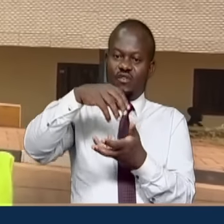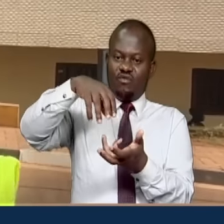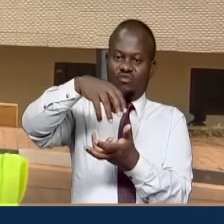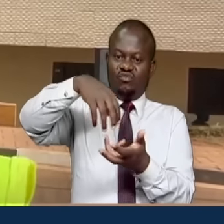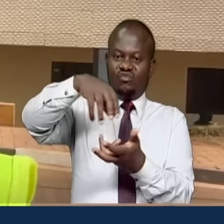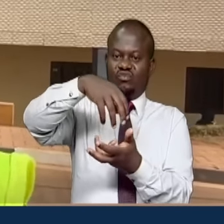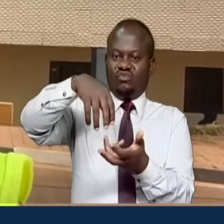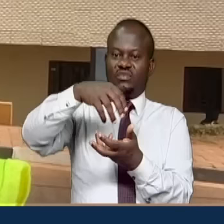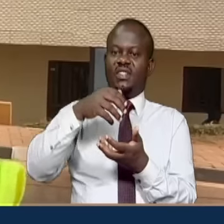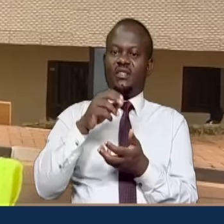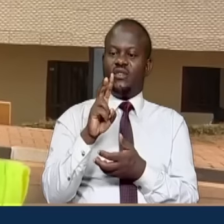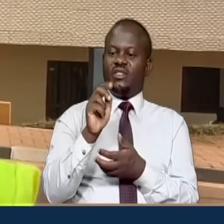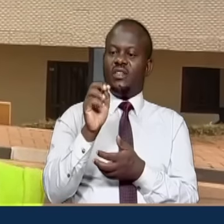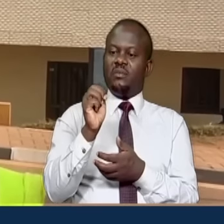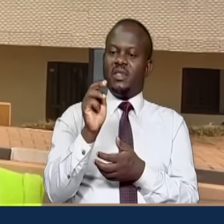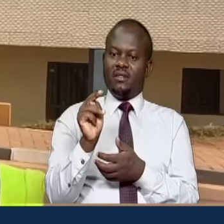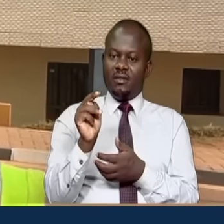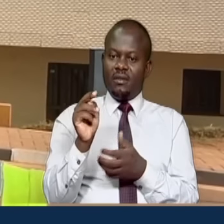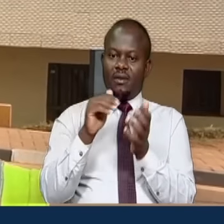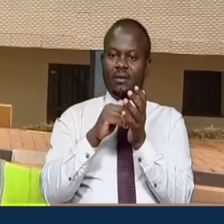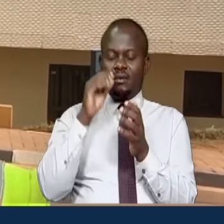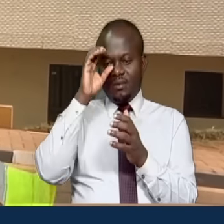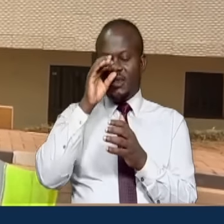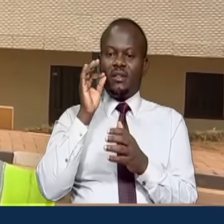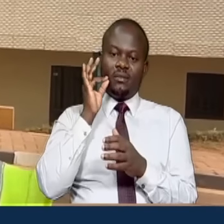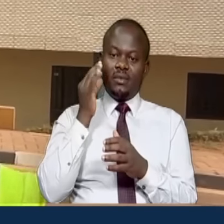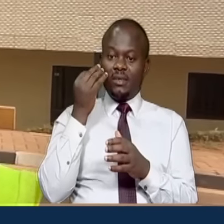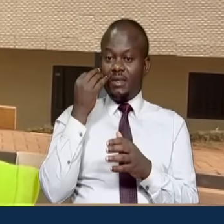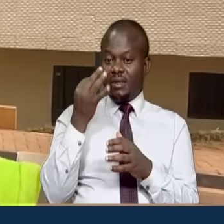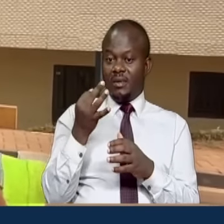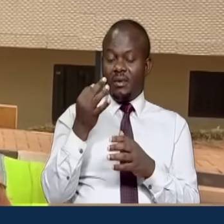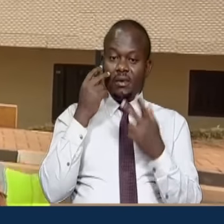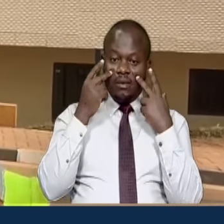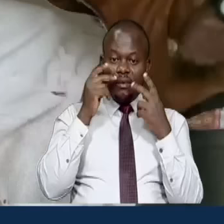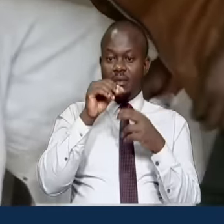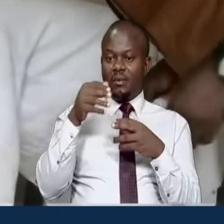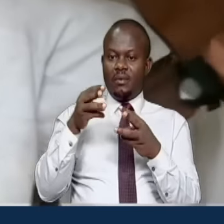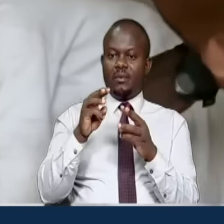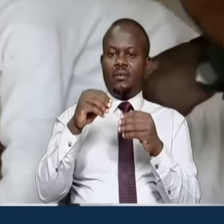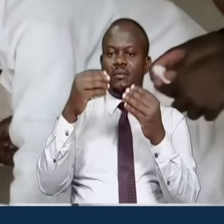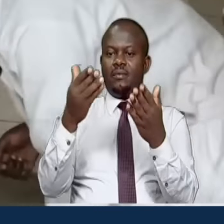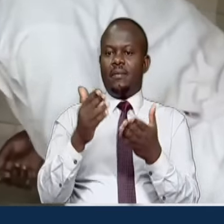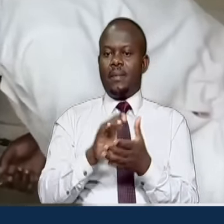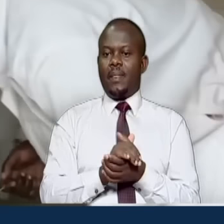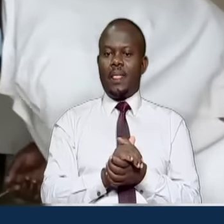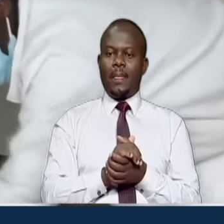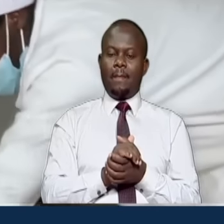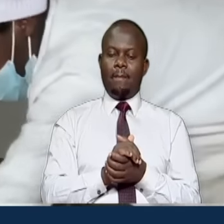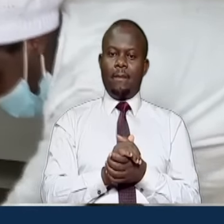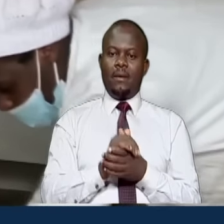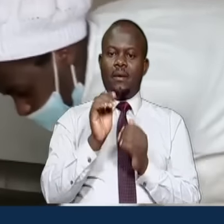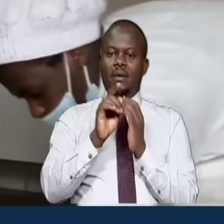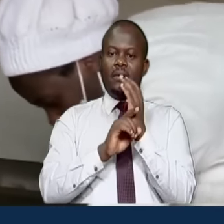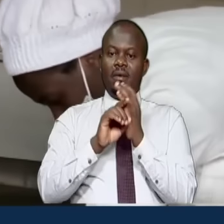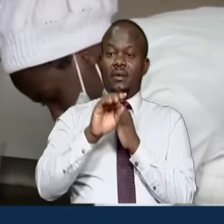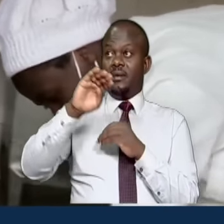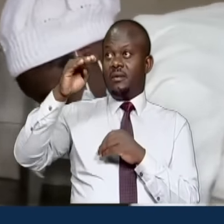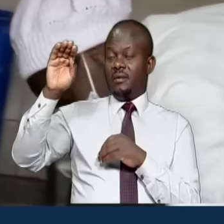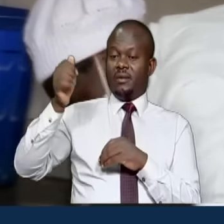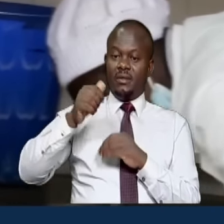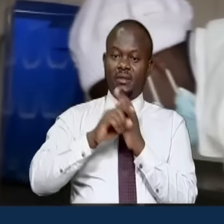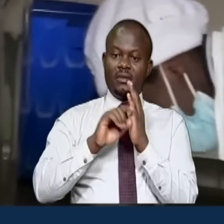z'imvangavange, noneho nkamushakira n'imbuto igihe mbona nabonye uburyo bwo kuzimuha. Akarere ka Gicumbi niko karere